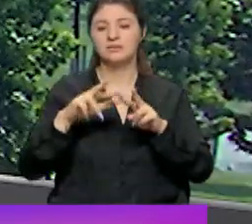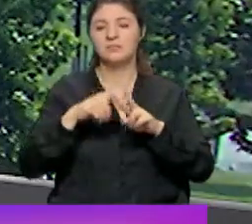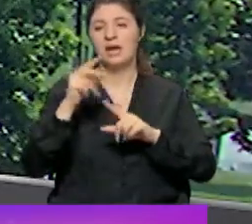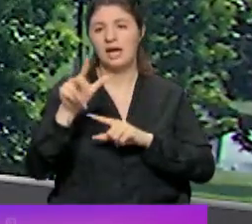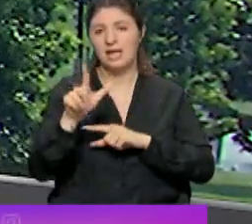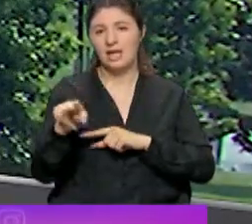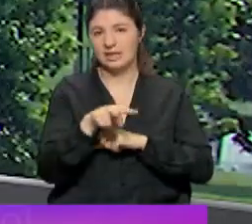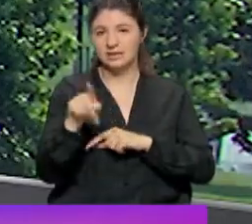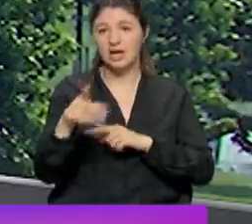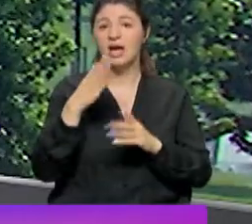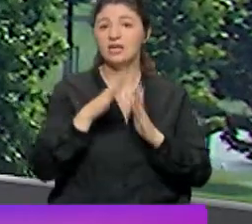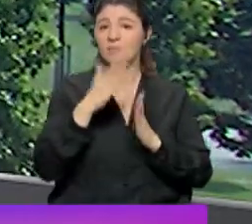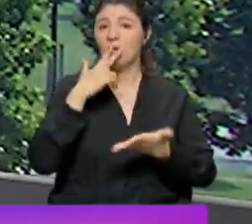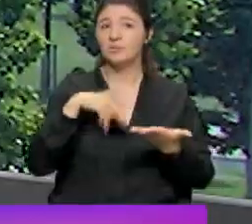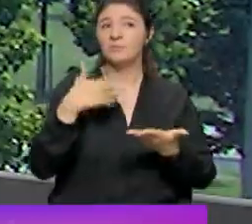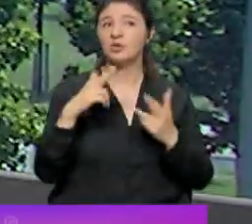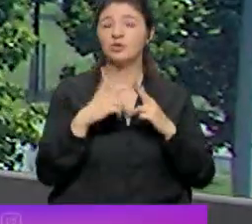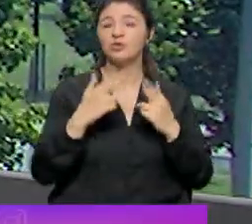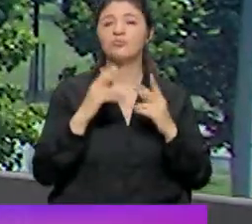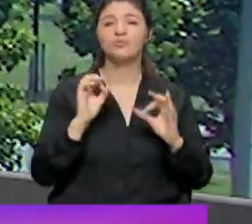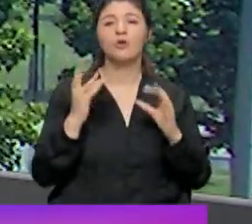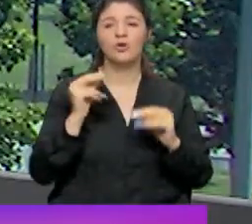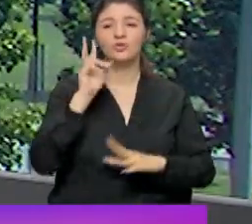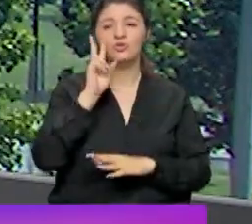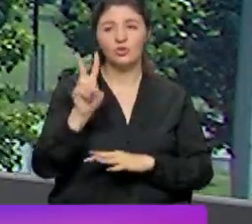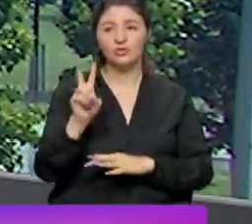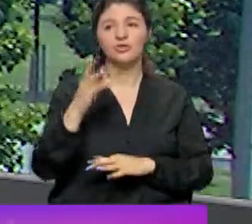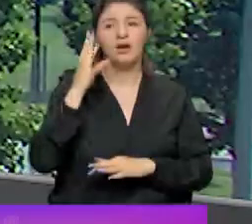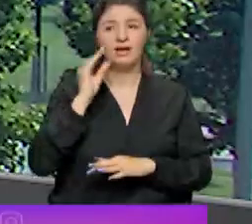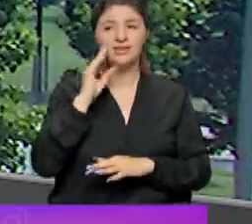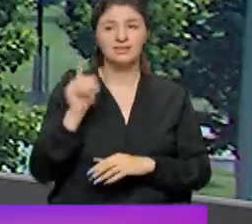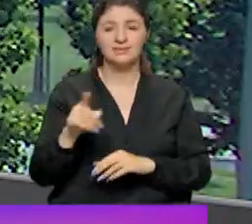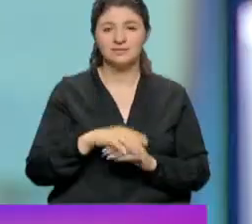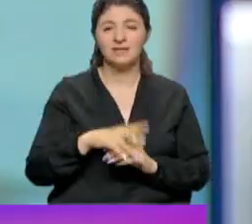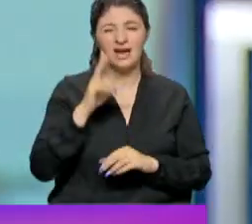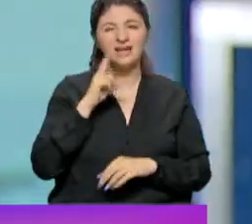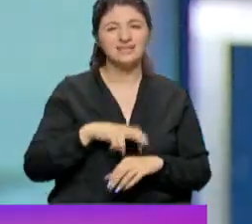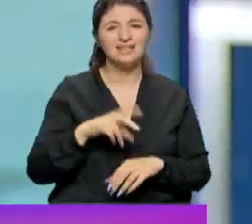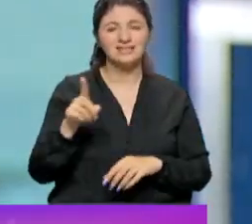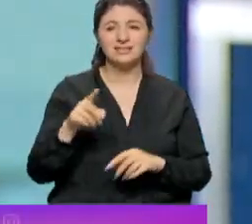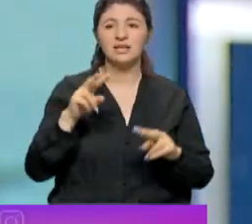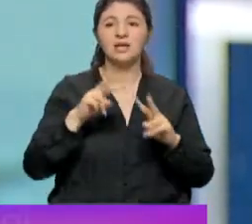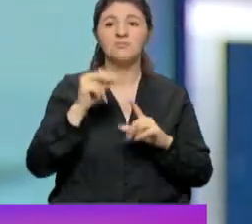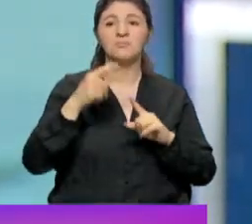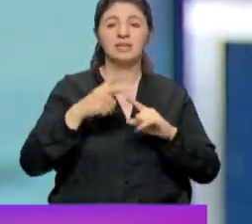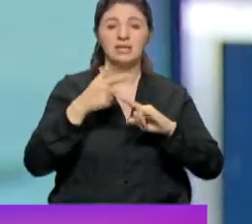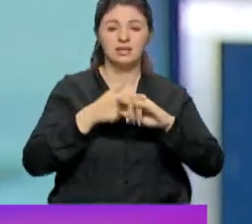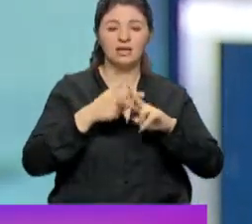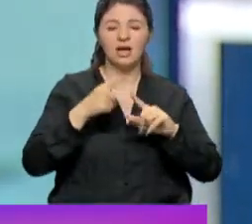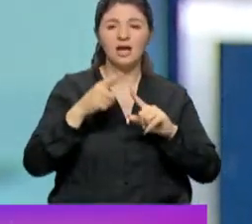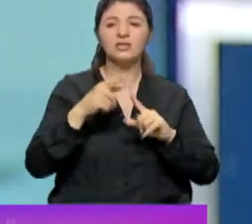kitap okursak başka dünyaların mümkün olduğunu görürüz anlarız hatırlarız Mithat Atabay